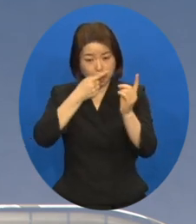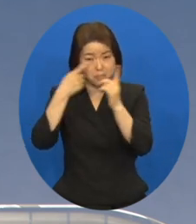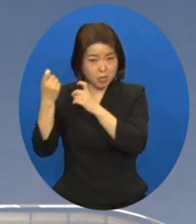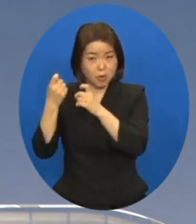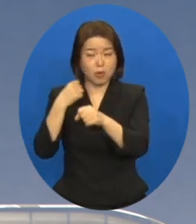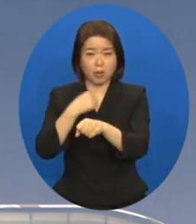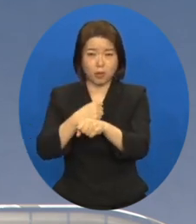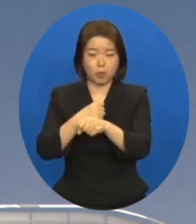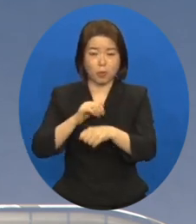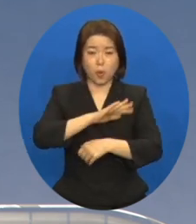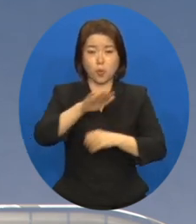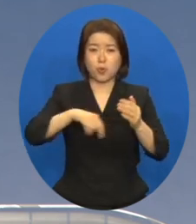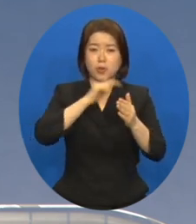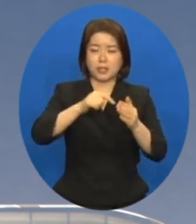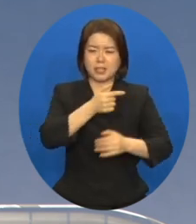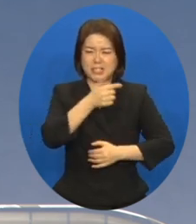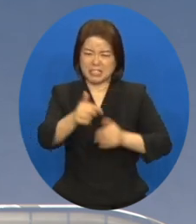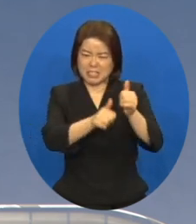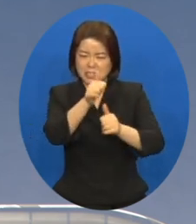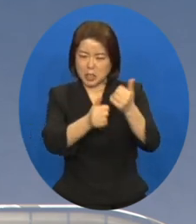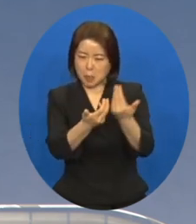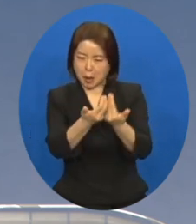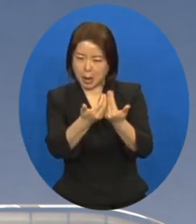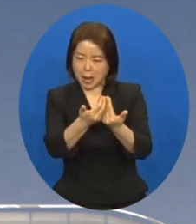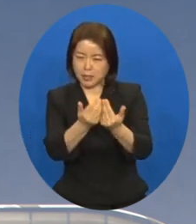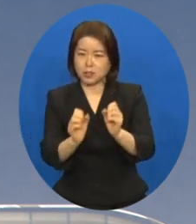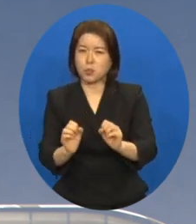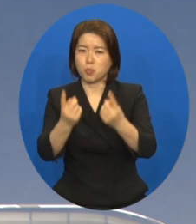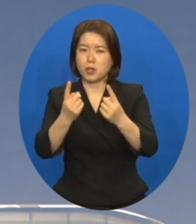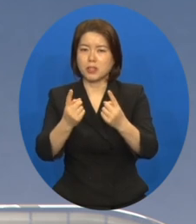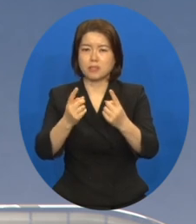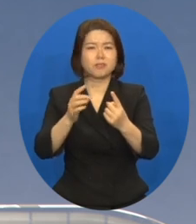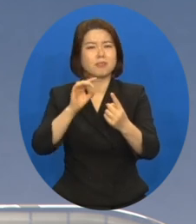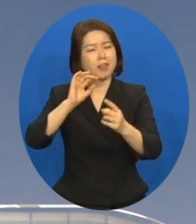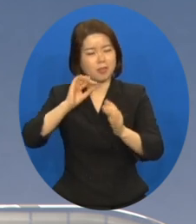우리 가운데 큰 교회 시험을 일으키지 않게 되는 겁니다.